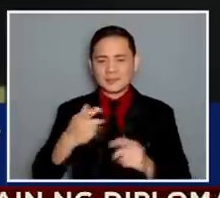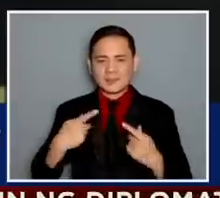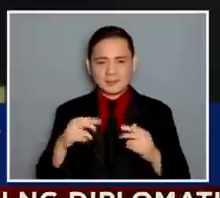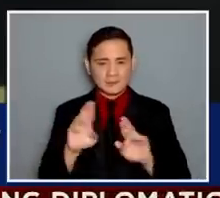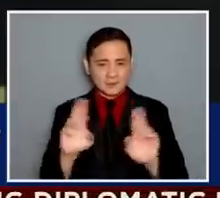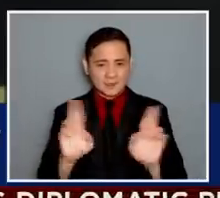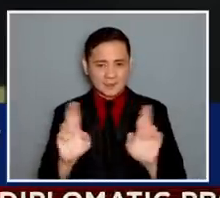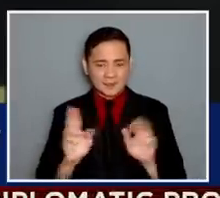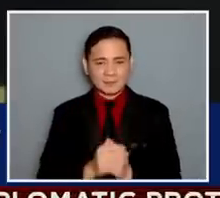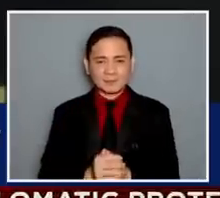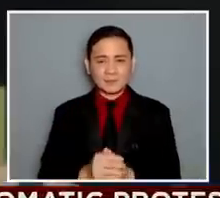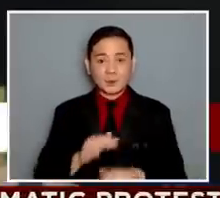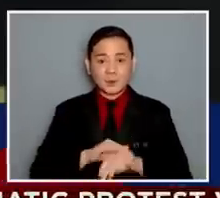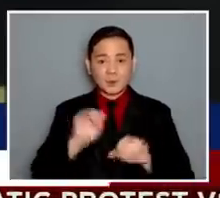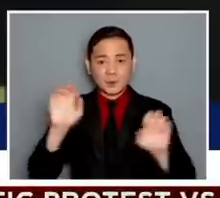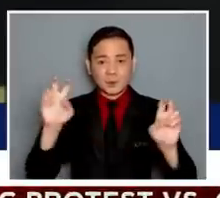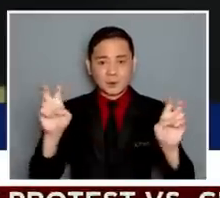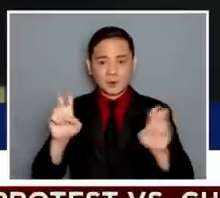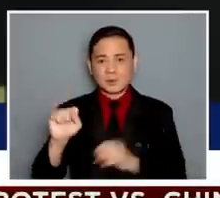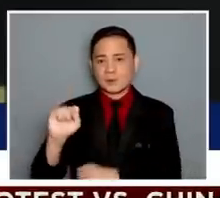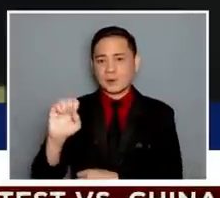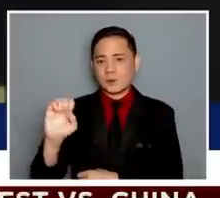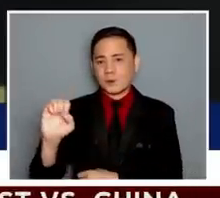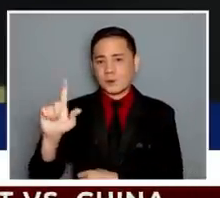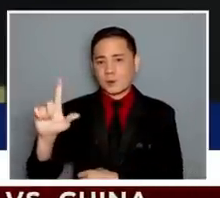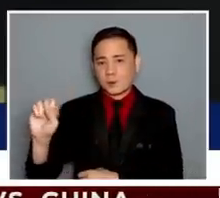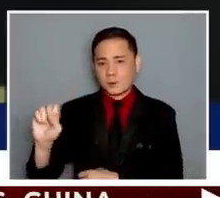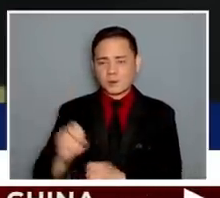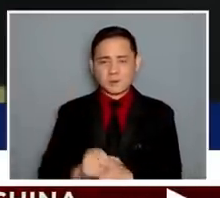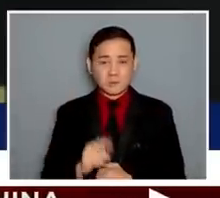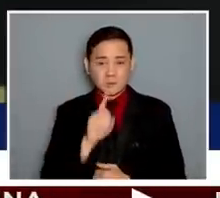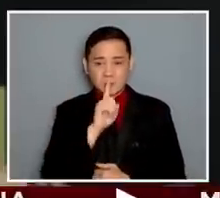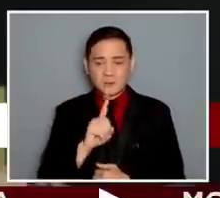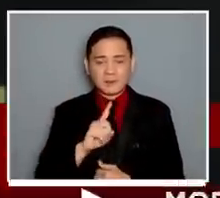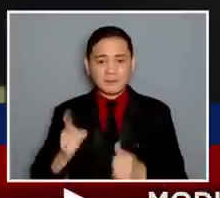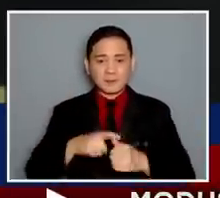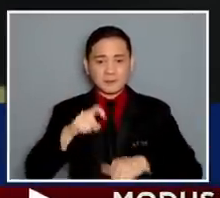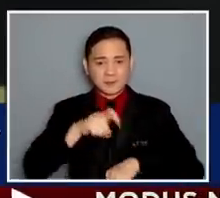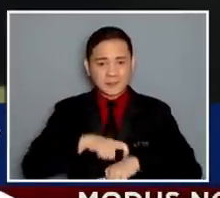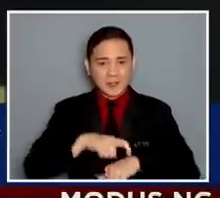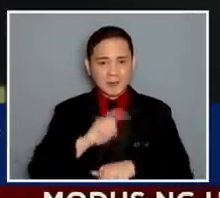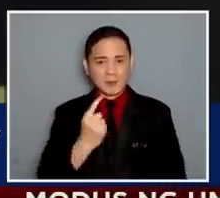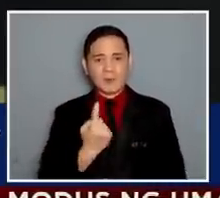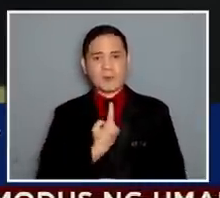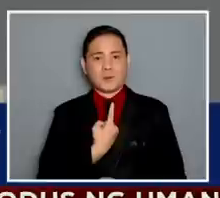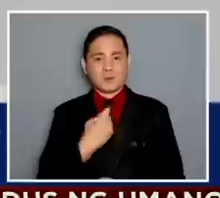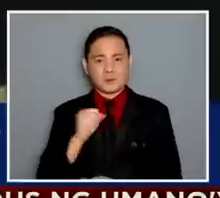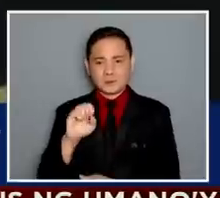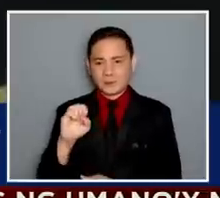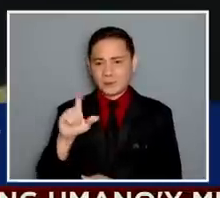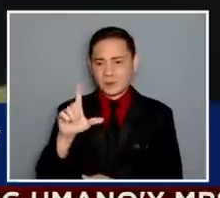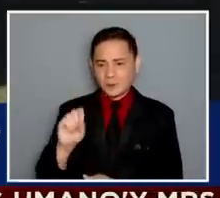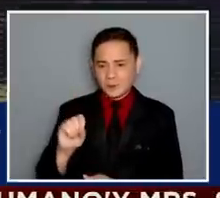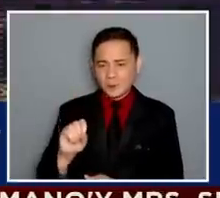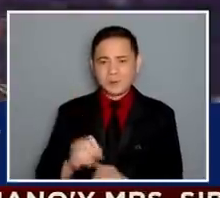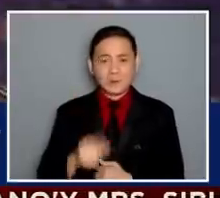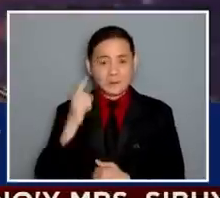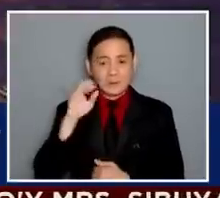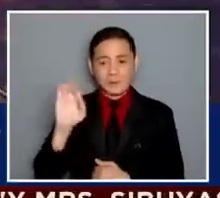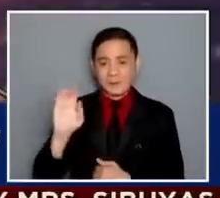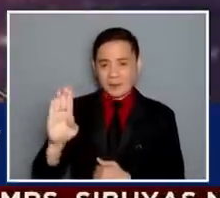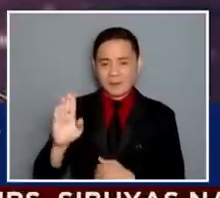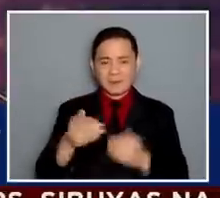Solo because it's actually my first time to do a solo concert ng February